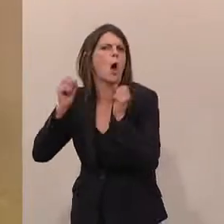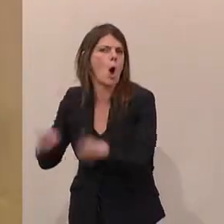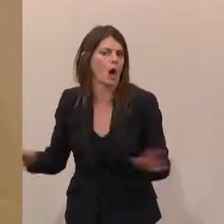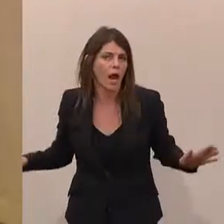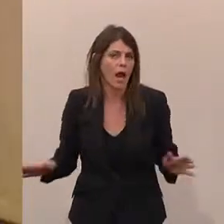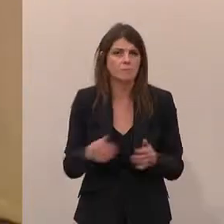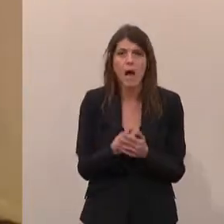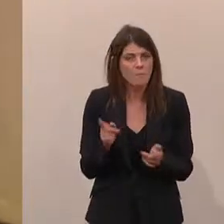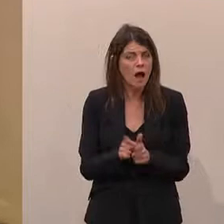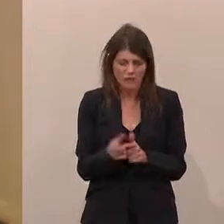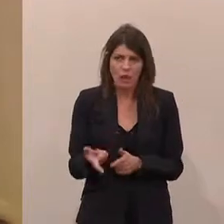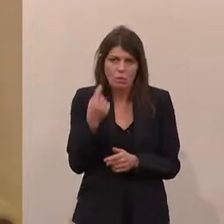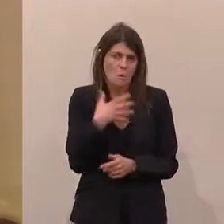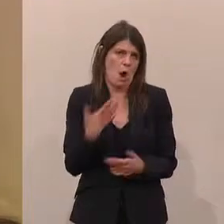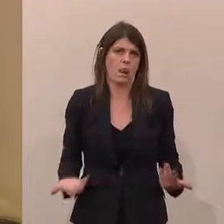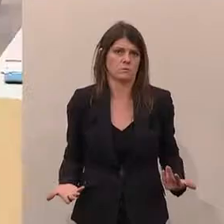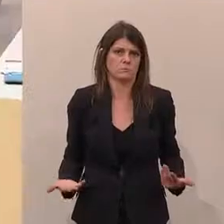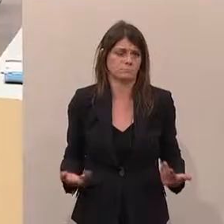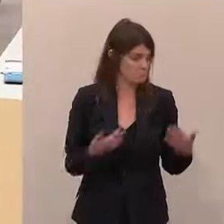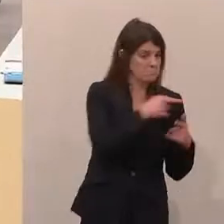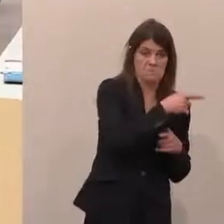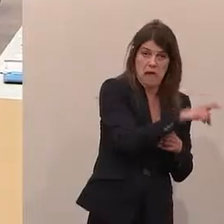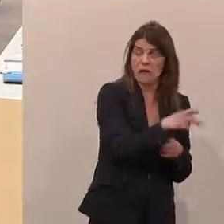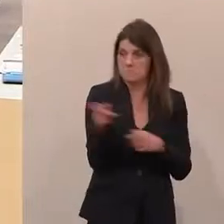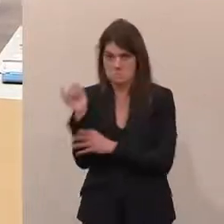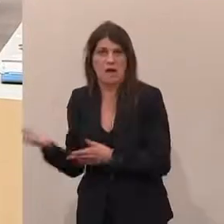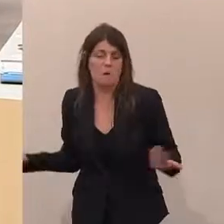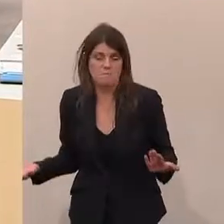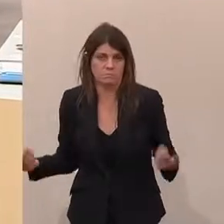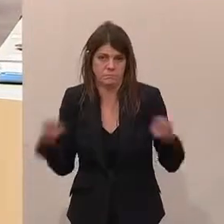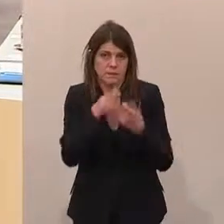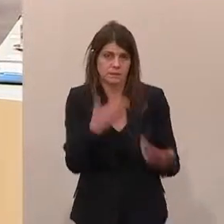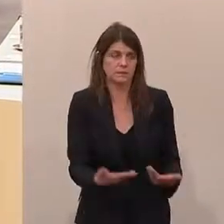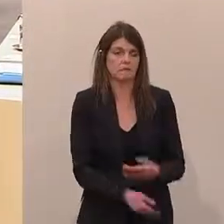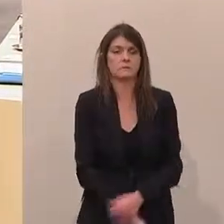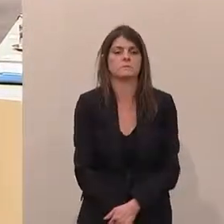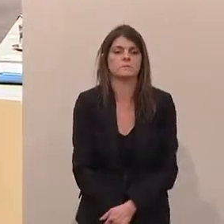in Ordnung. Das ist eine totale Doppelmoral.